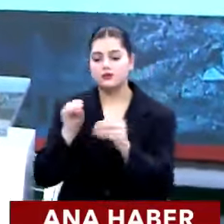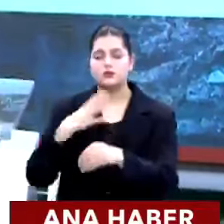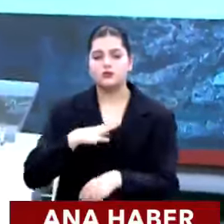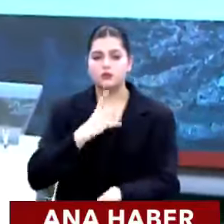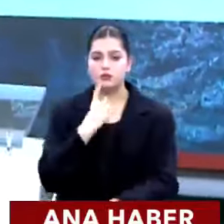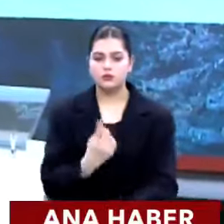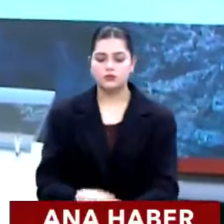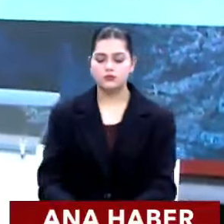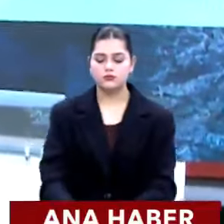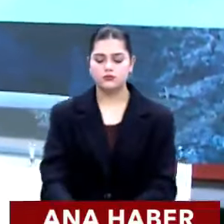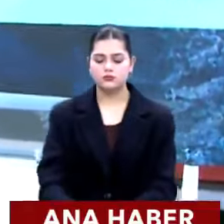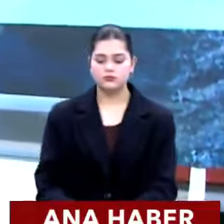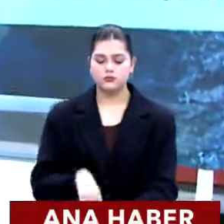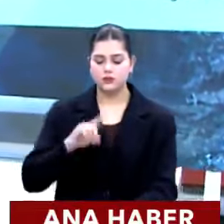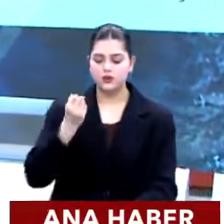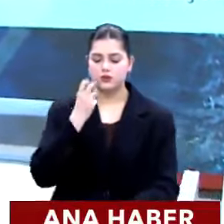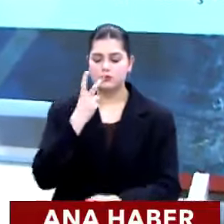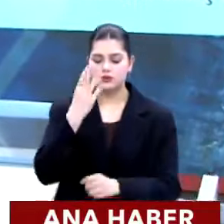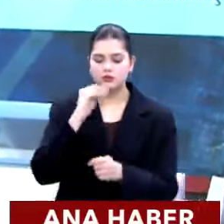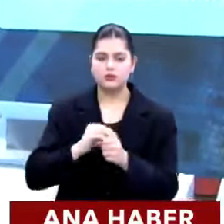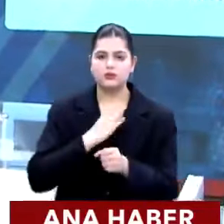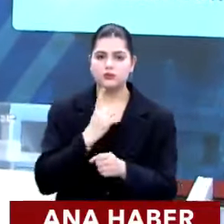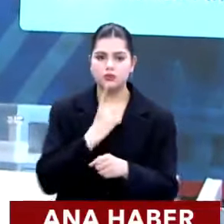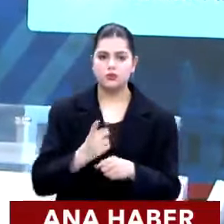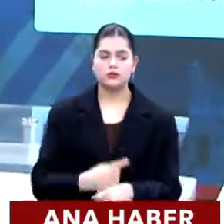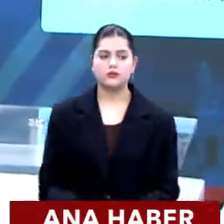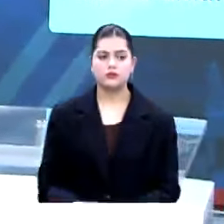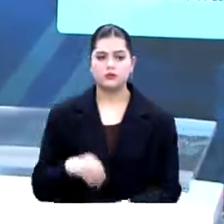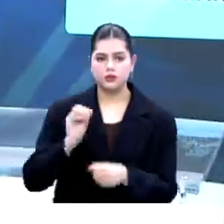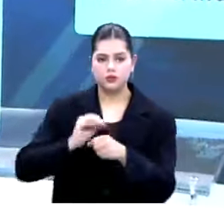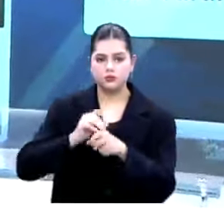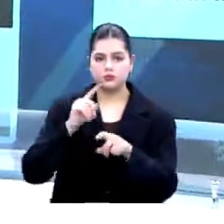stratejiye yöneldiği görünüyor sıradaki haberimize geçelim Efendim artık iç politikaya geçebiliriz sıra